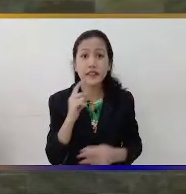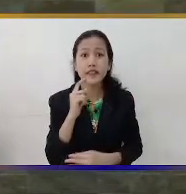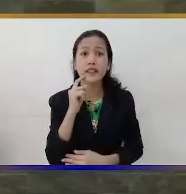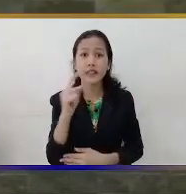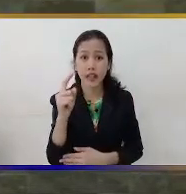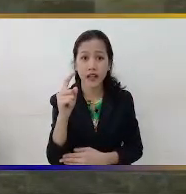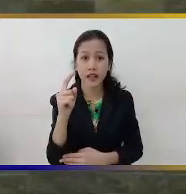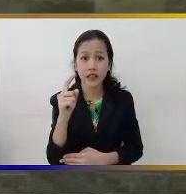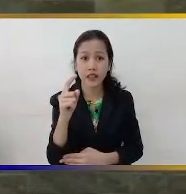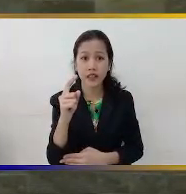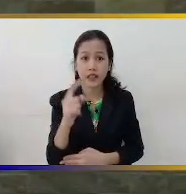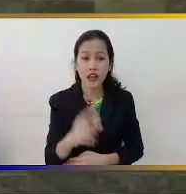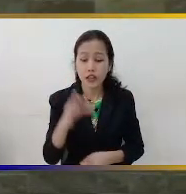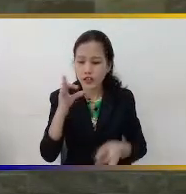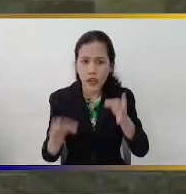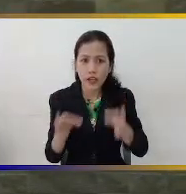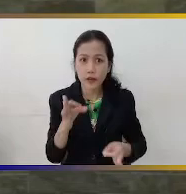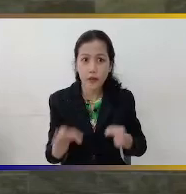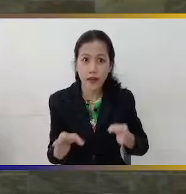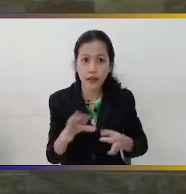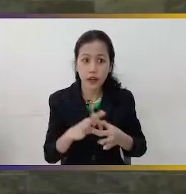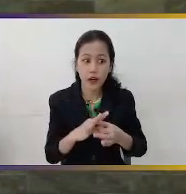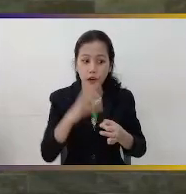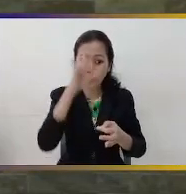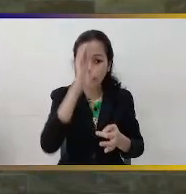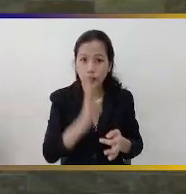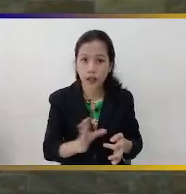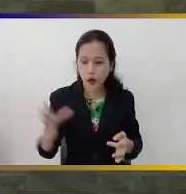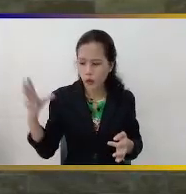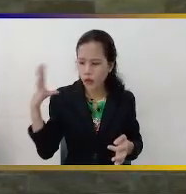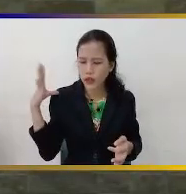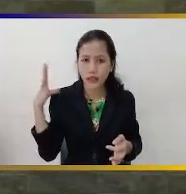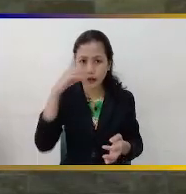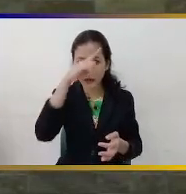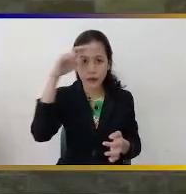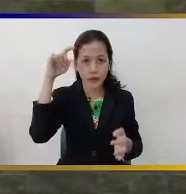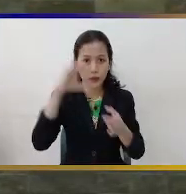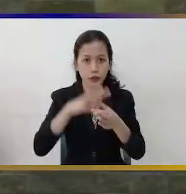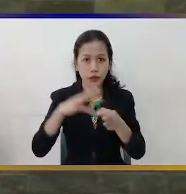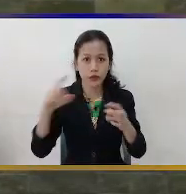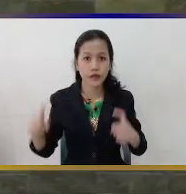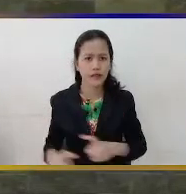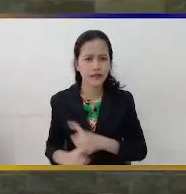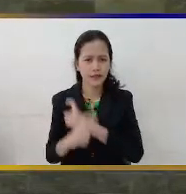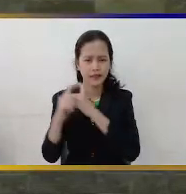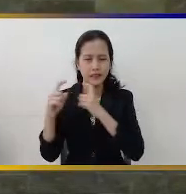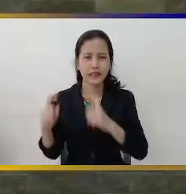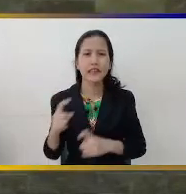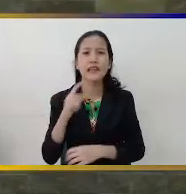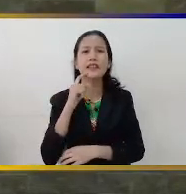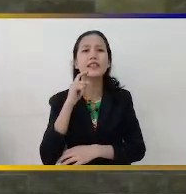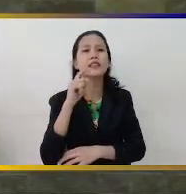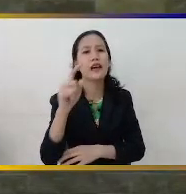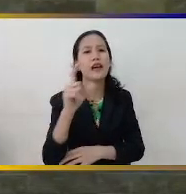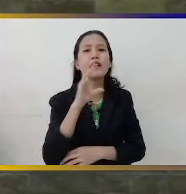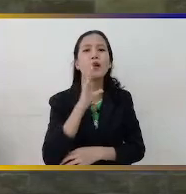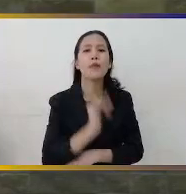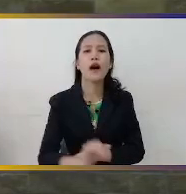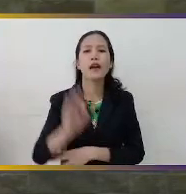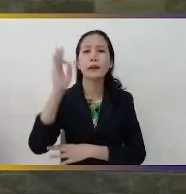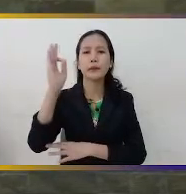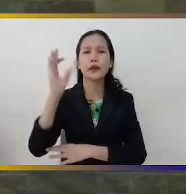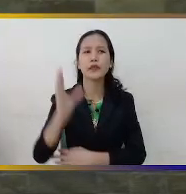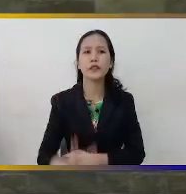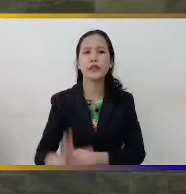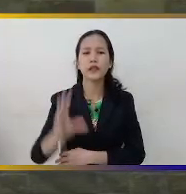judgment na nakaabang dahil sa kasalanan na ginagawa po nila ay pinroclaim po ni Prophet